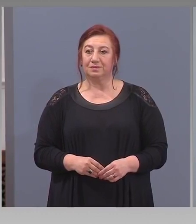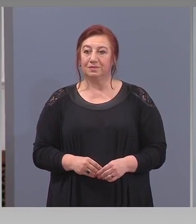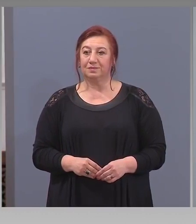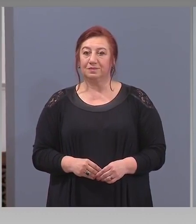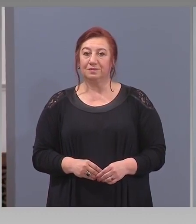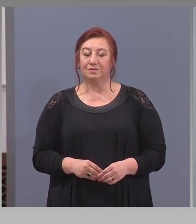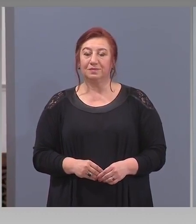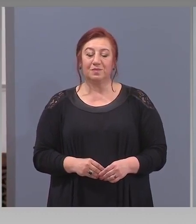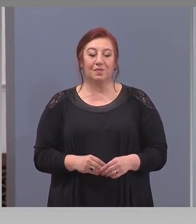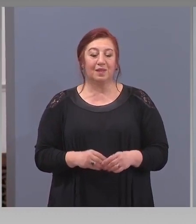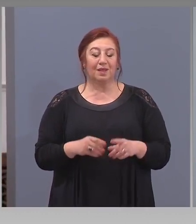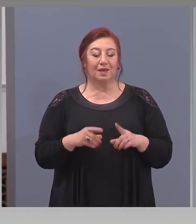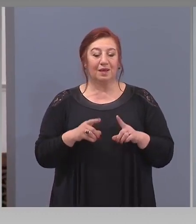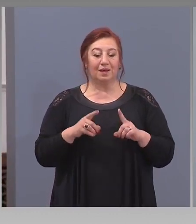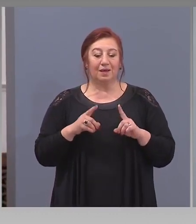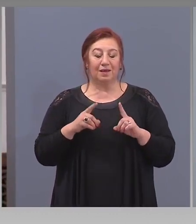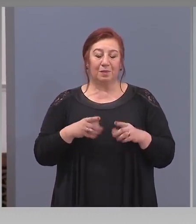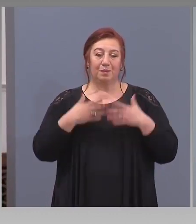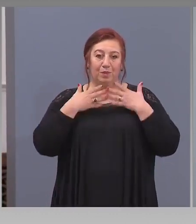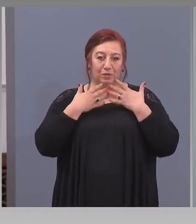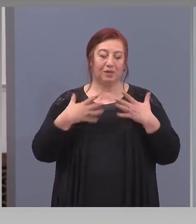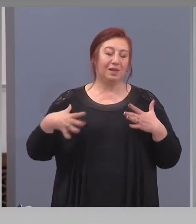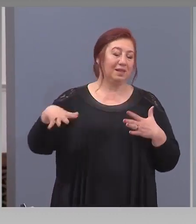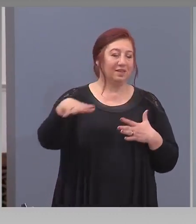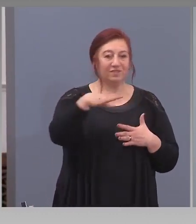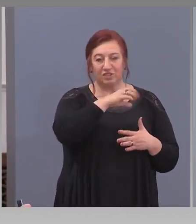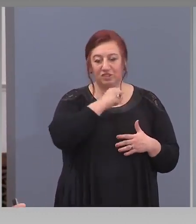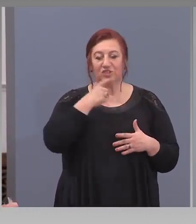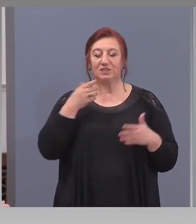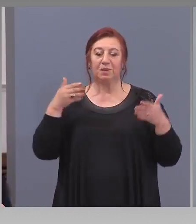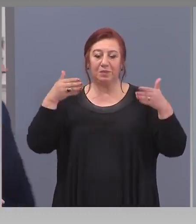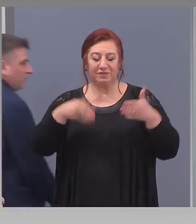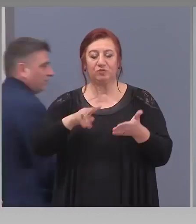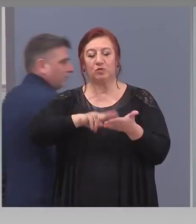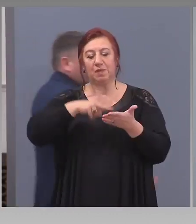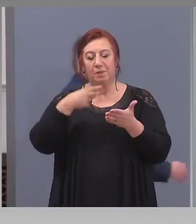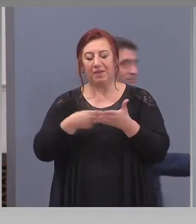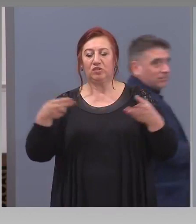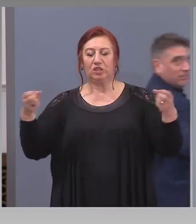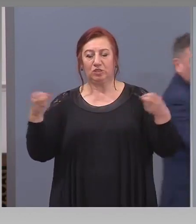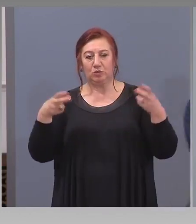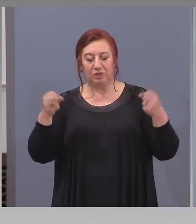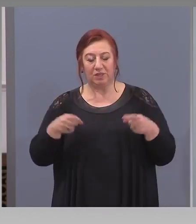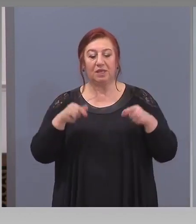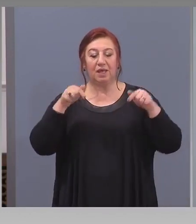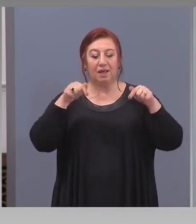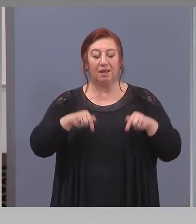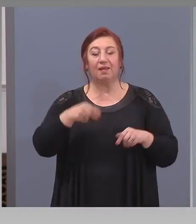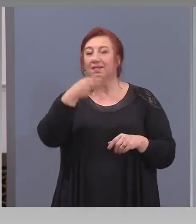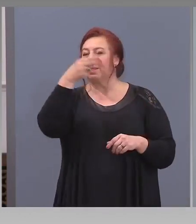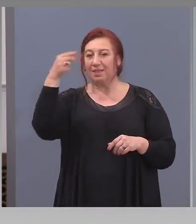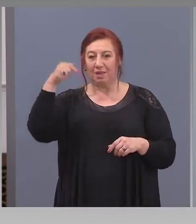Съвсем щяхше да бъде темата на днешния брифинг, но за да ви спеста и въпроси,